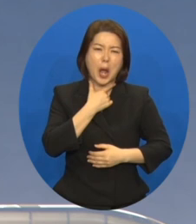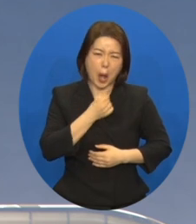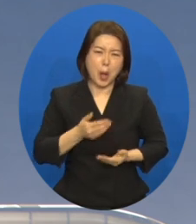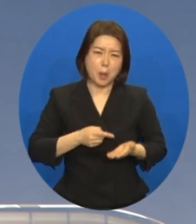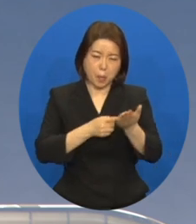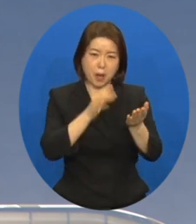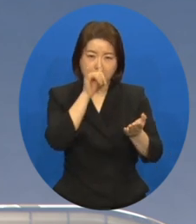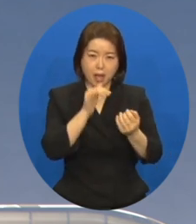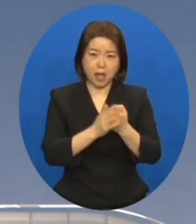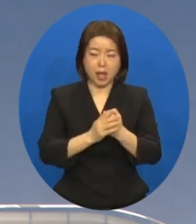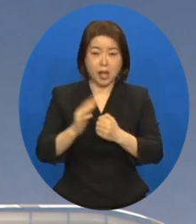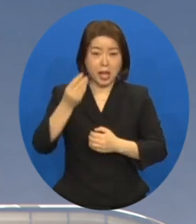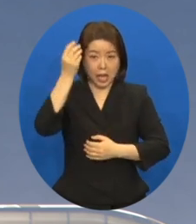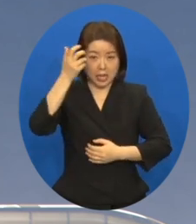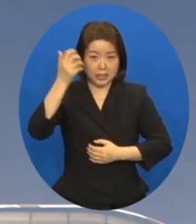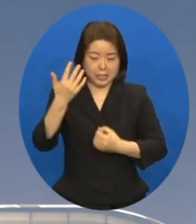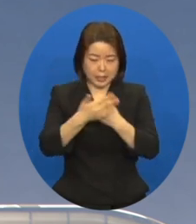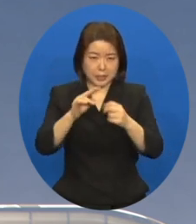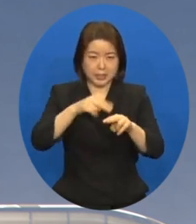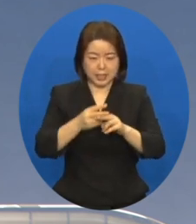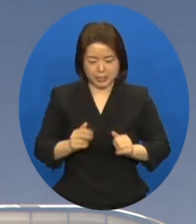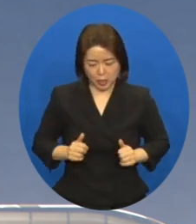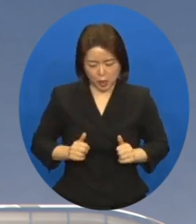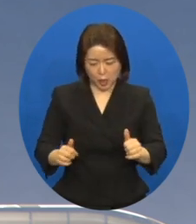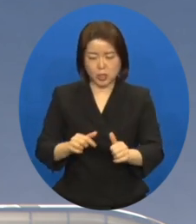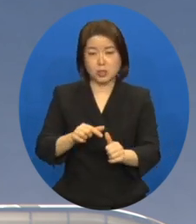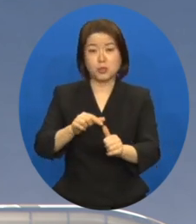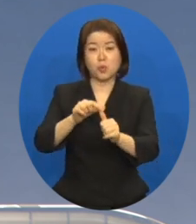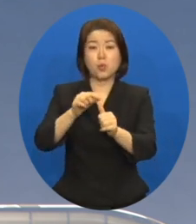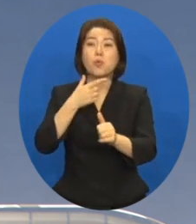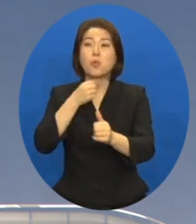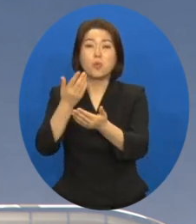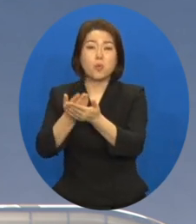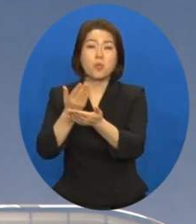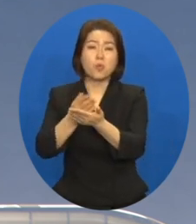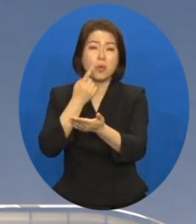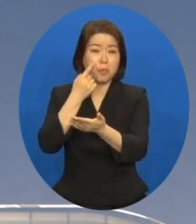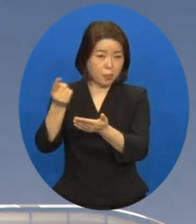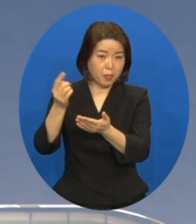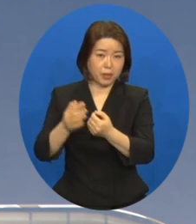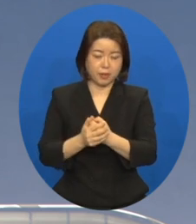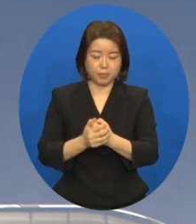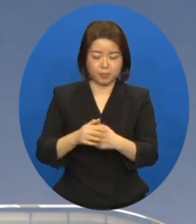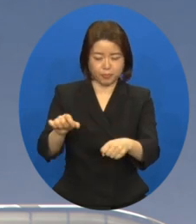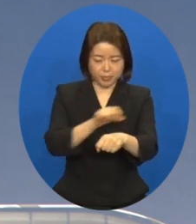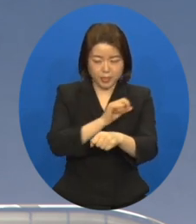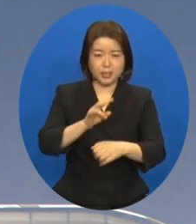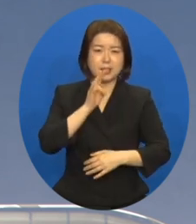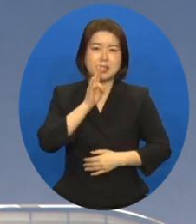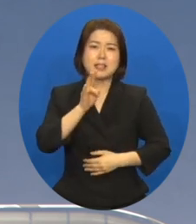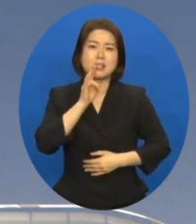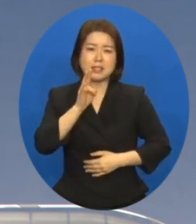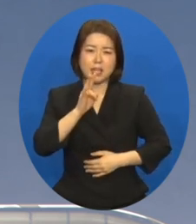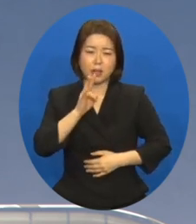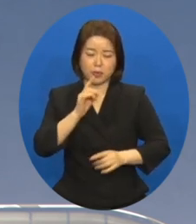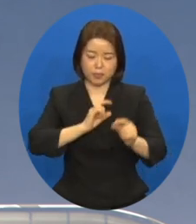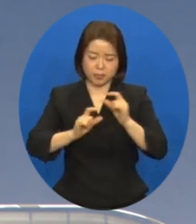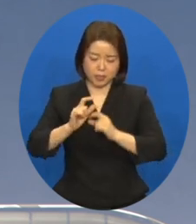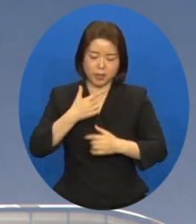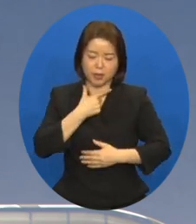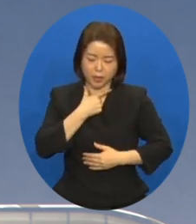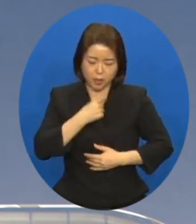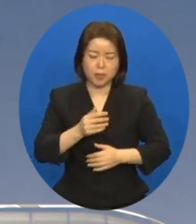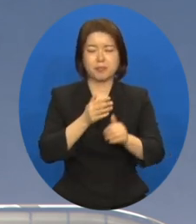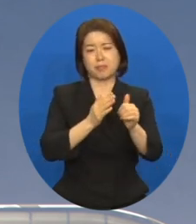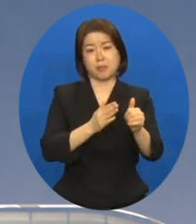신령한 은사를 열심히 구하십시오. 그리고 난 다음에 특히 예언하기를 열망하십시오.